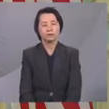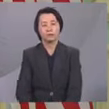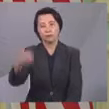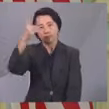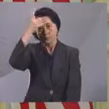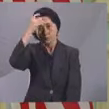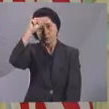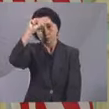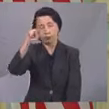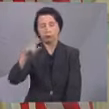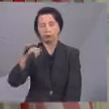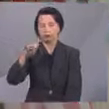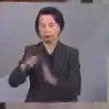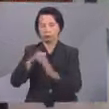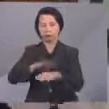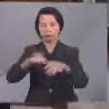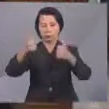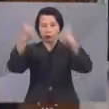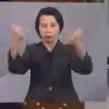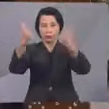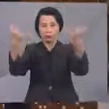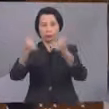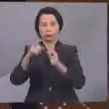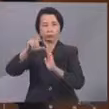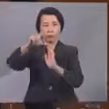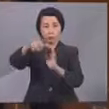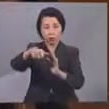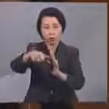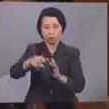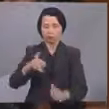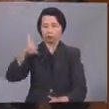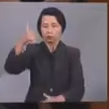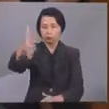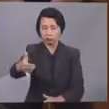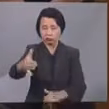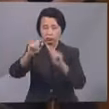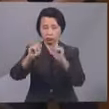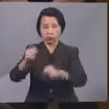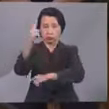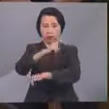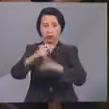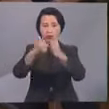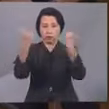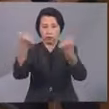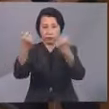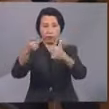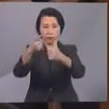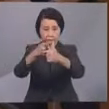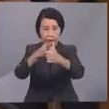Datuk Sri, semasa sambutan Aidilfitri nanti, kunjungan hanya dibenarkan pada hari raya pertama.